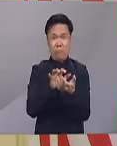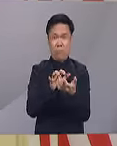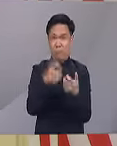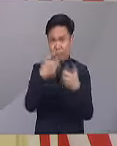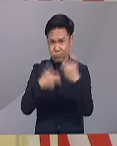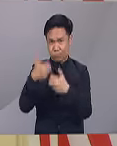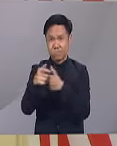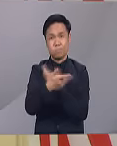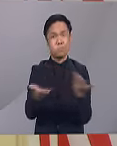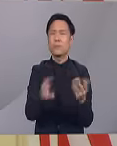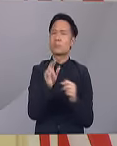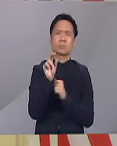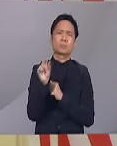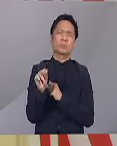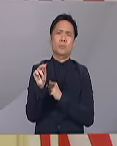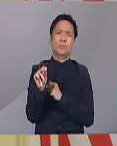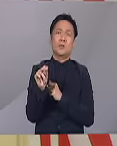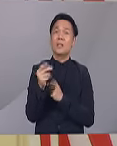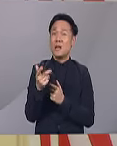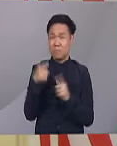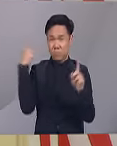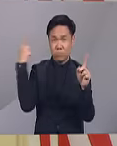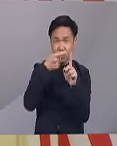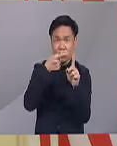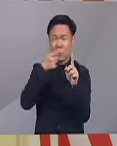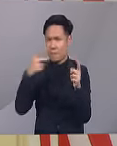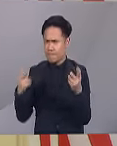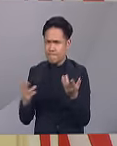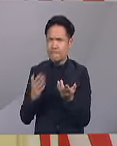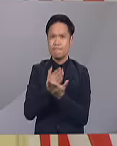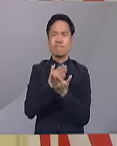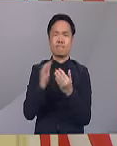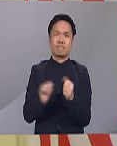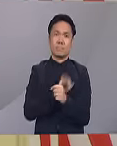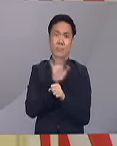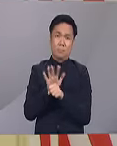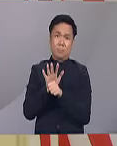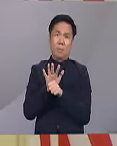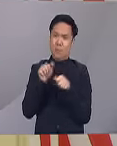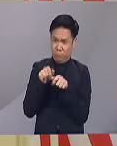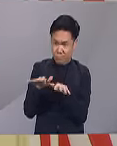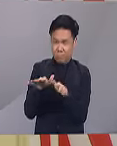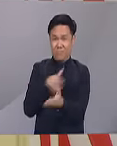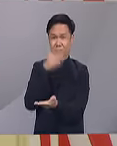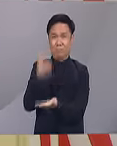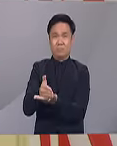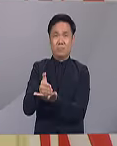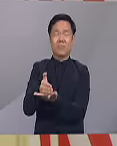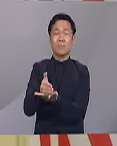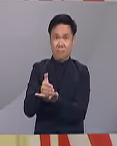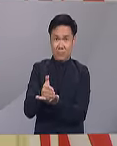kita dapat memutuskan rantaian COVID-19 ini. Rantaian penyebaran COVID-19 ini.